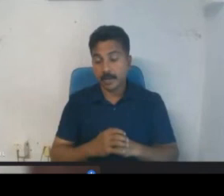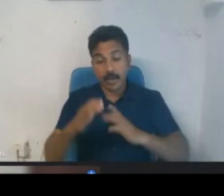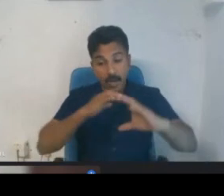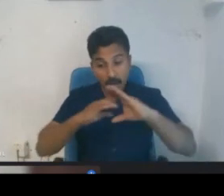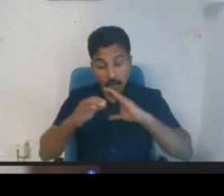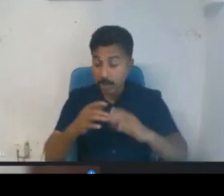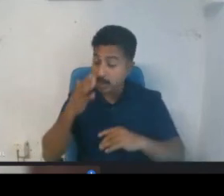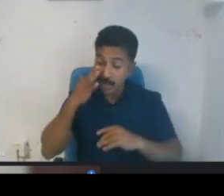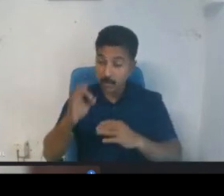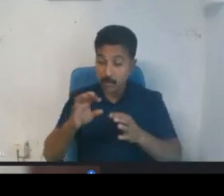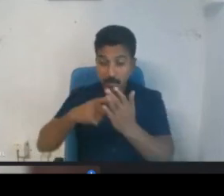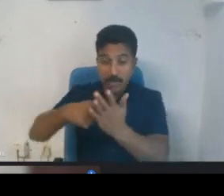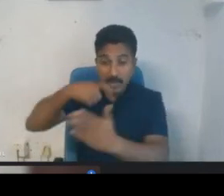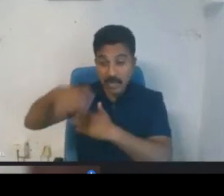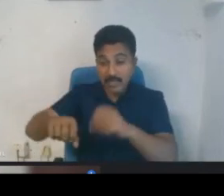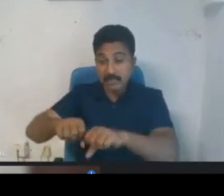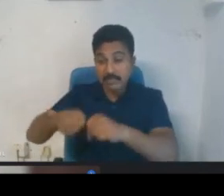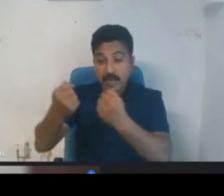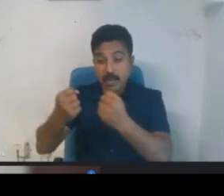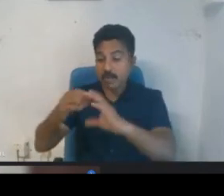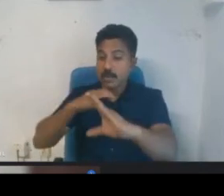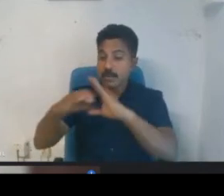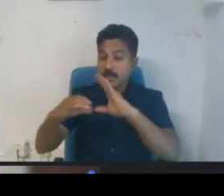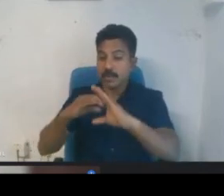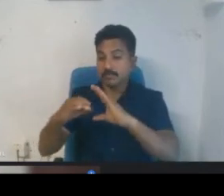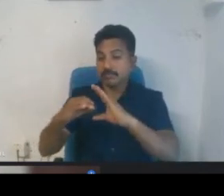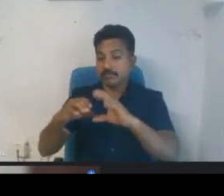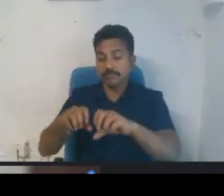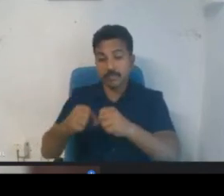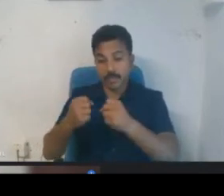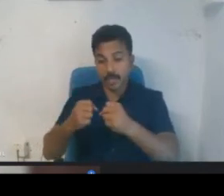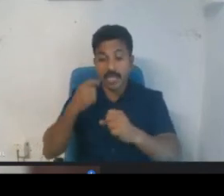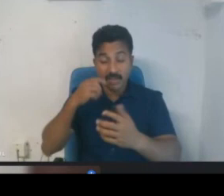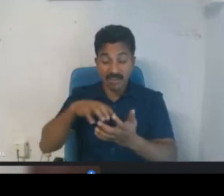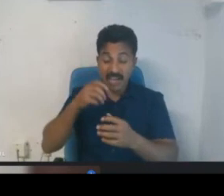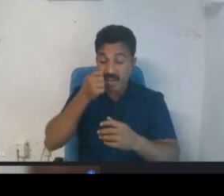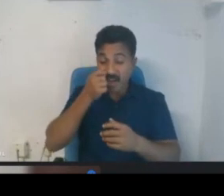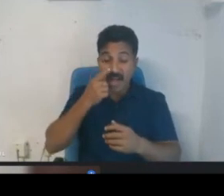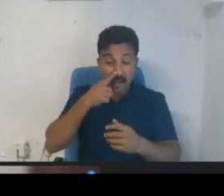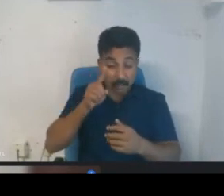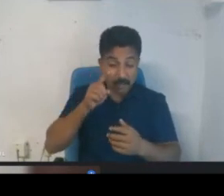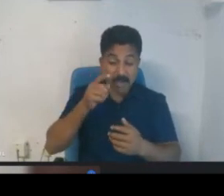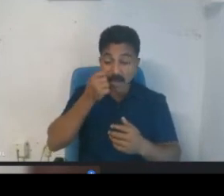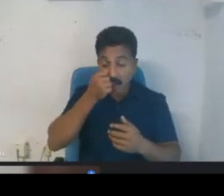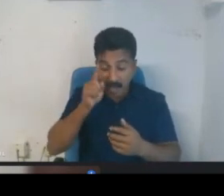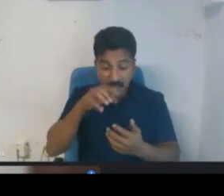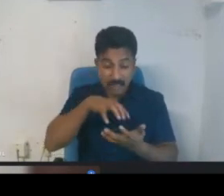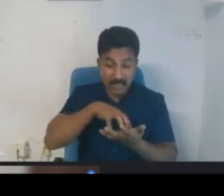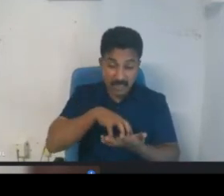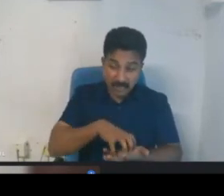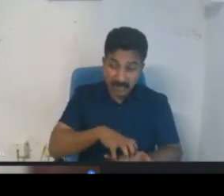അപ്പോൾ കമ്മ്യൂണിക്കേഷനാണ് ബന്ധങ്ങൾ തകർക്കുന്നതിൽ എപ്പോഴും പ്രശ്നം ഉണ്ടാക്കുന്നത്. അപ്പം ക്ഷീണിതരായിട്ടുള്ള മാതാപിതാക്കൾ നമ്മൾ